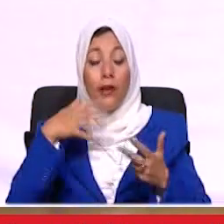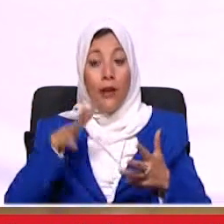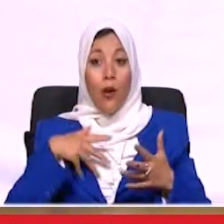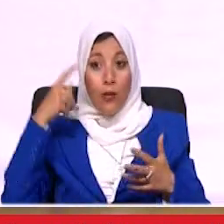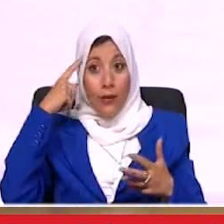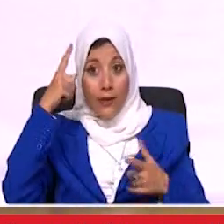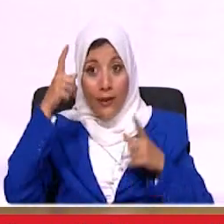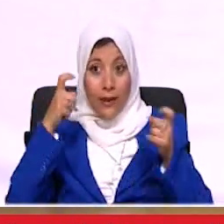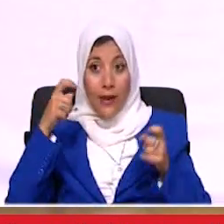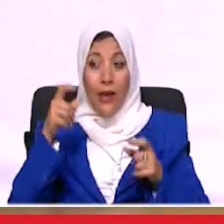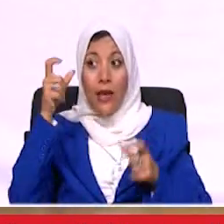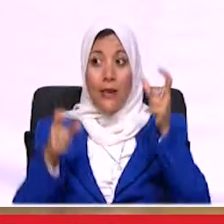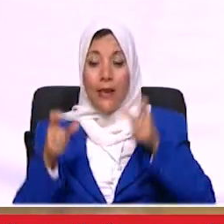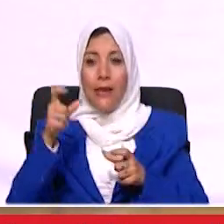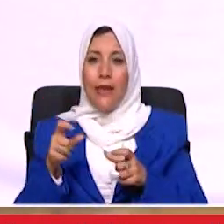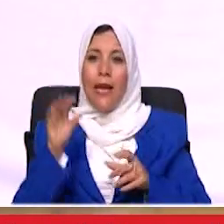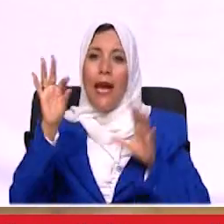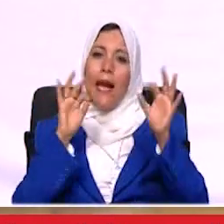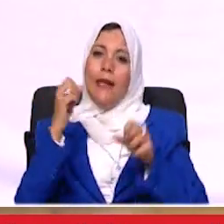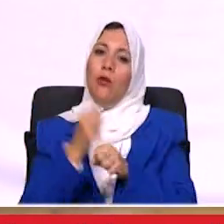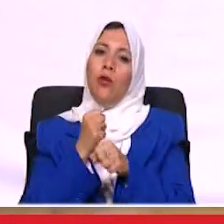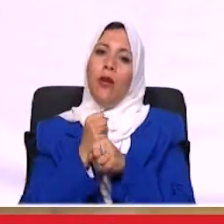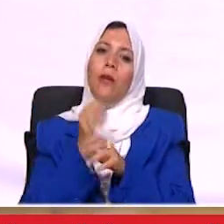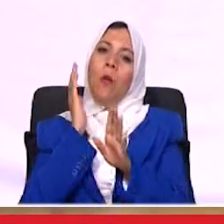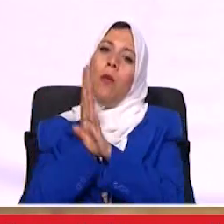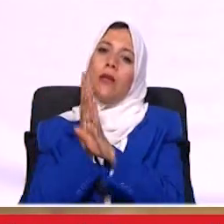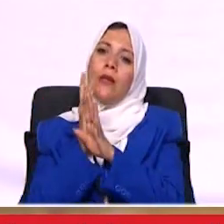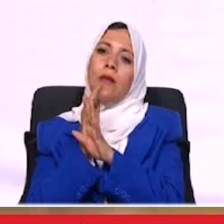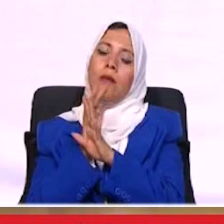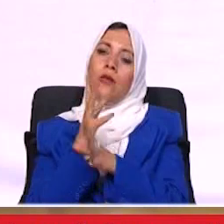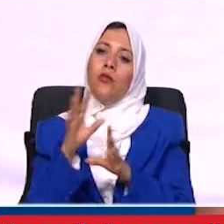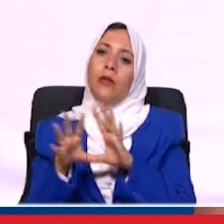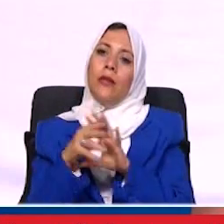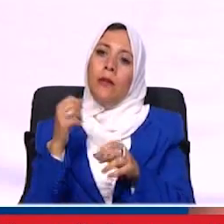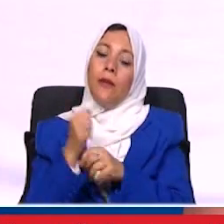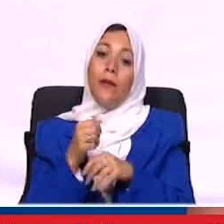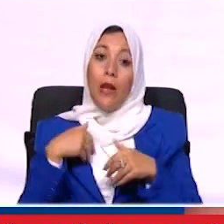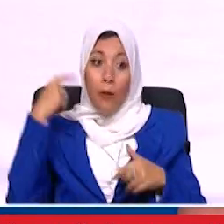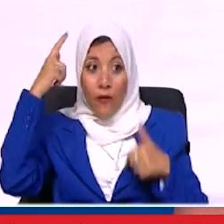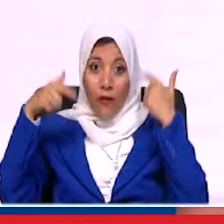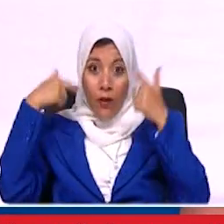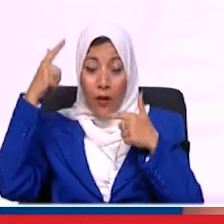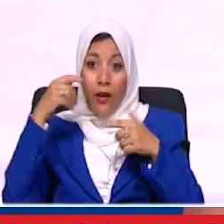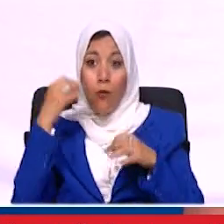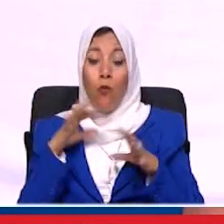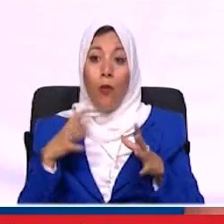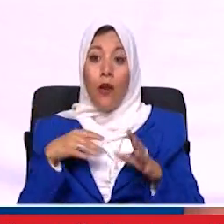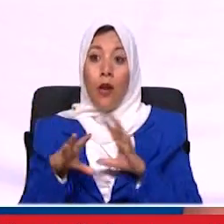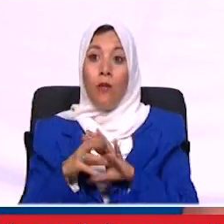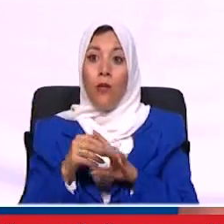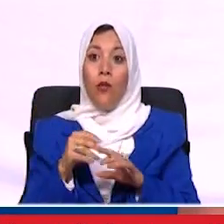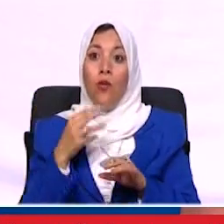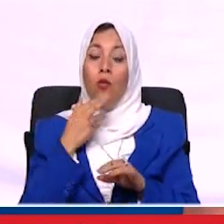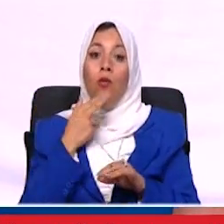قولي لو انت بتحلم تعمل شخصية من شخصيات احد الفنانين، سيرة ذاتية ليه، تحب تعمل شخصية مين؟ دايما لما بفكر في الحاجات